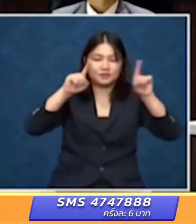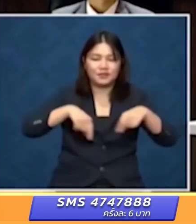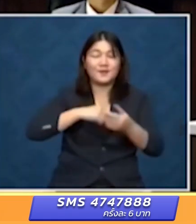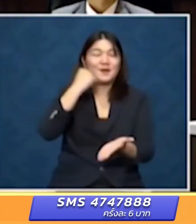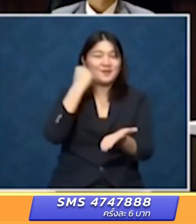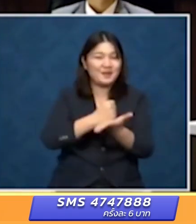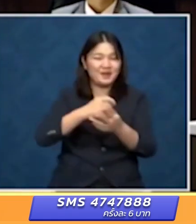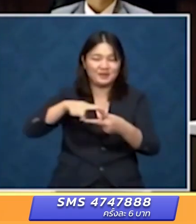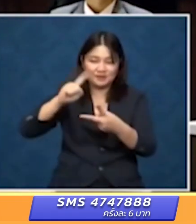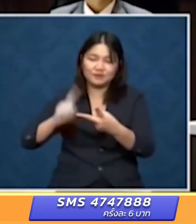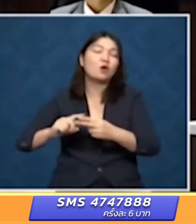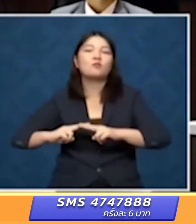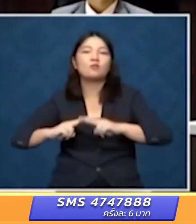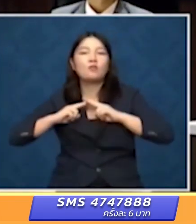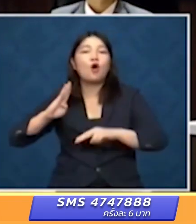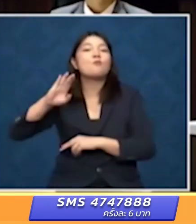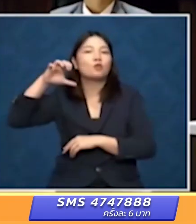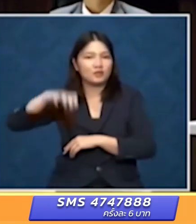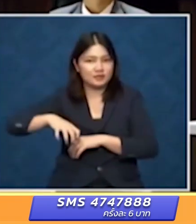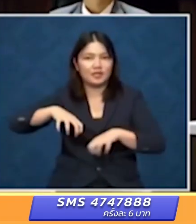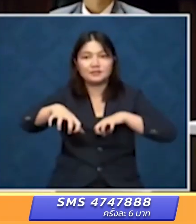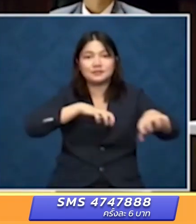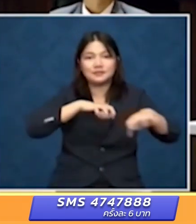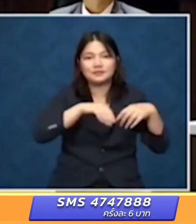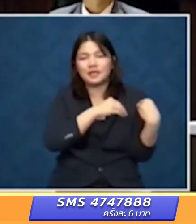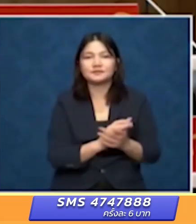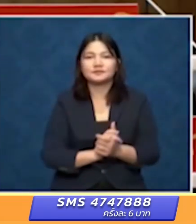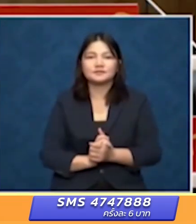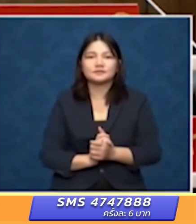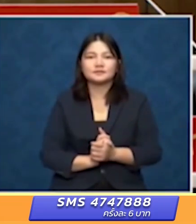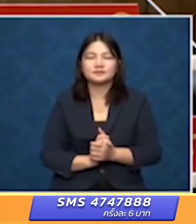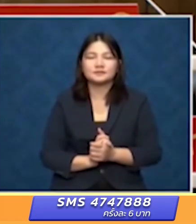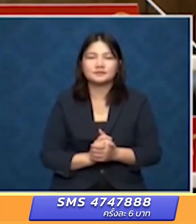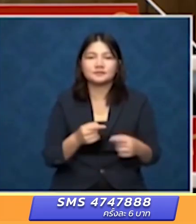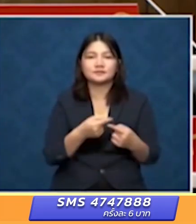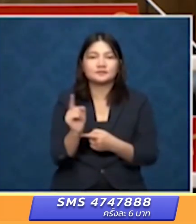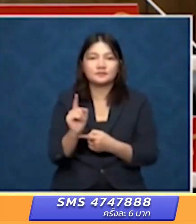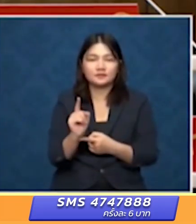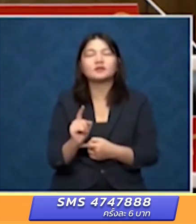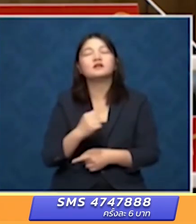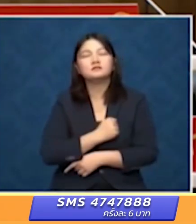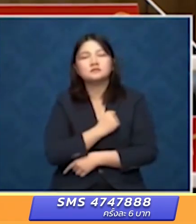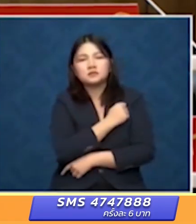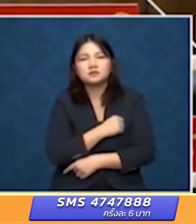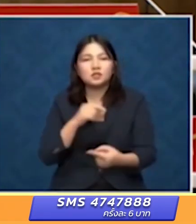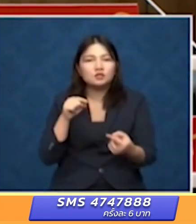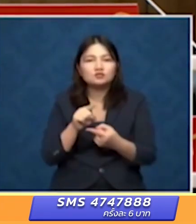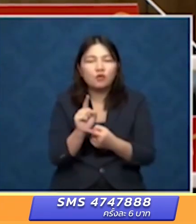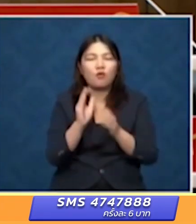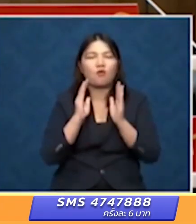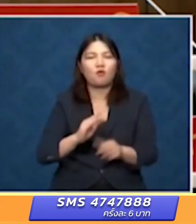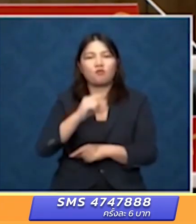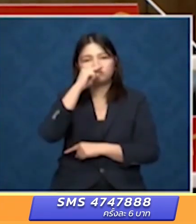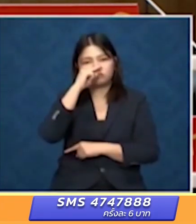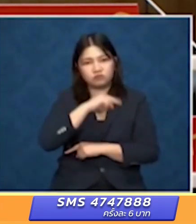ทั้งภาคเอกชนบริษัทจัดหางานเหล่านี้ถ้าเขามีปัญญาส ผมขอแสดงความเสียใจ ต่อการ ตัดเฉยตัดเฉย